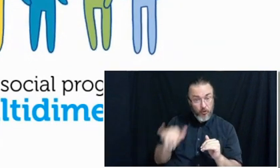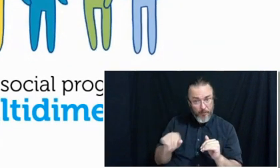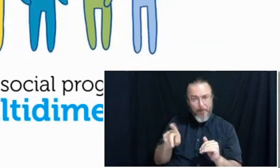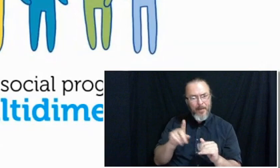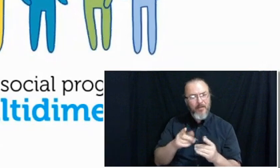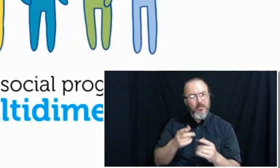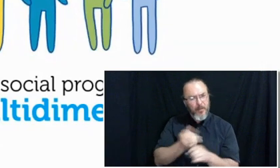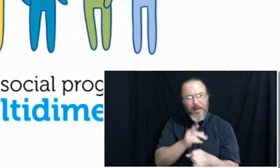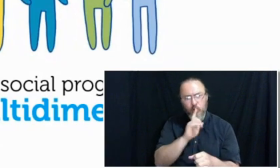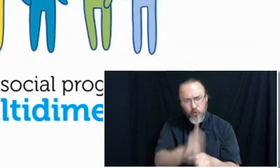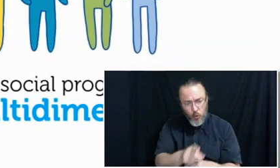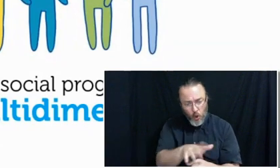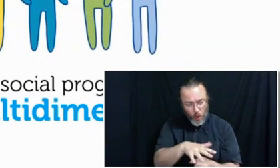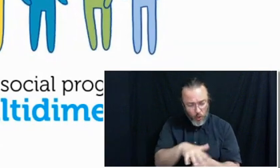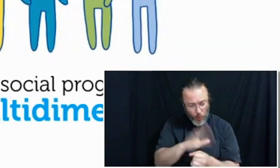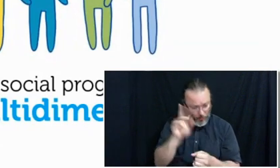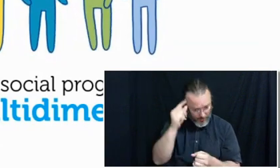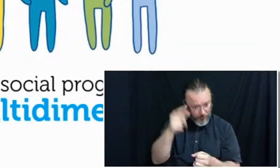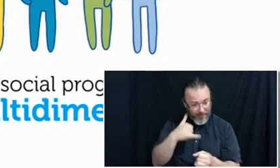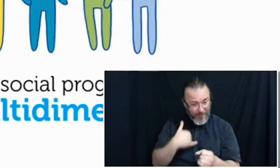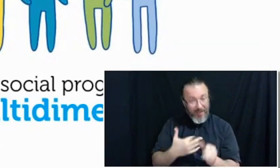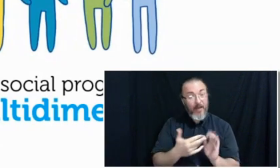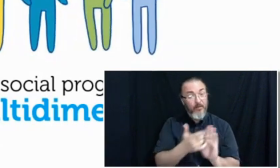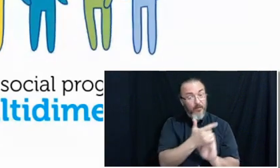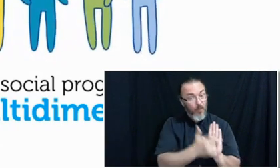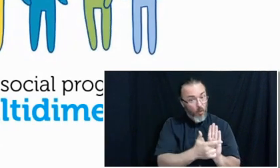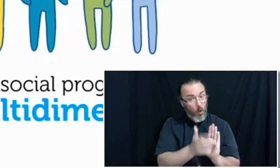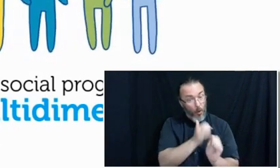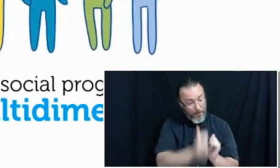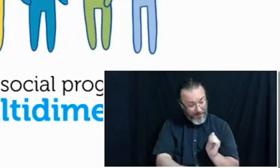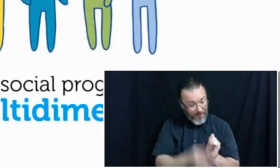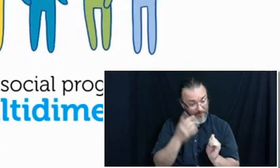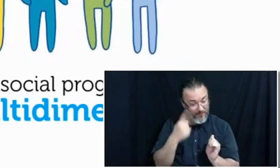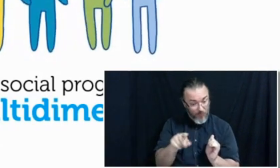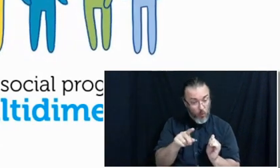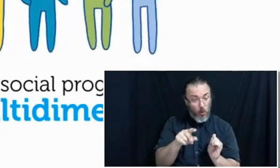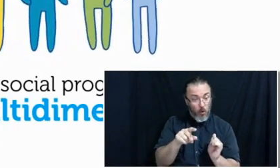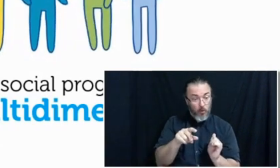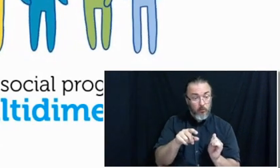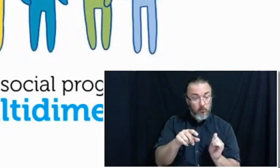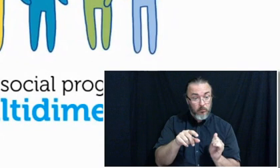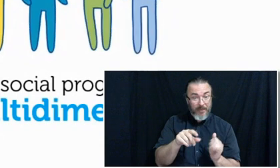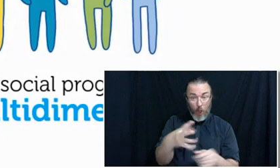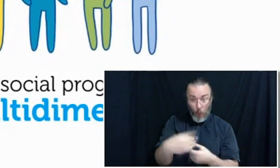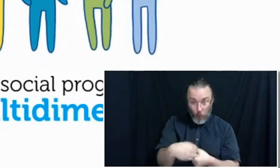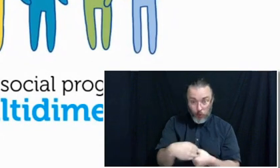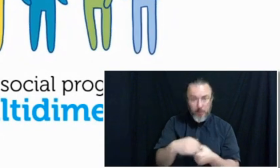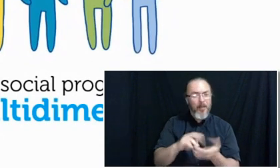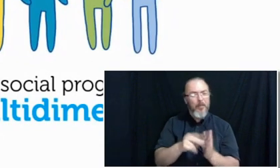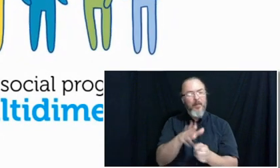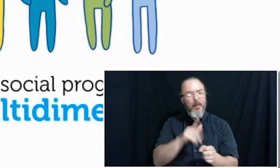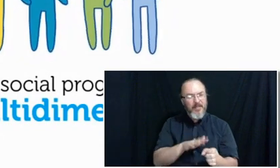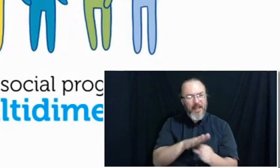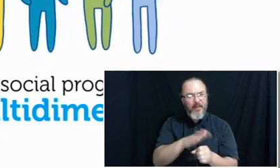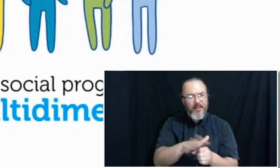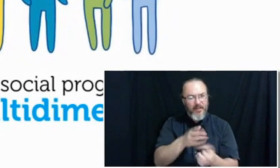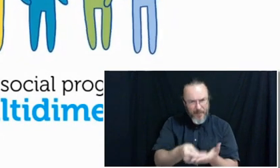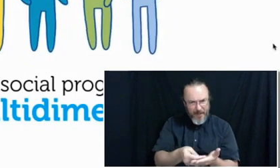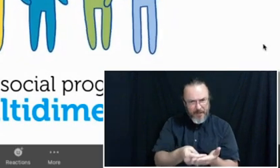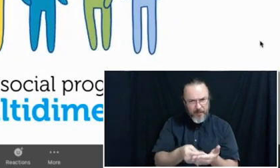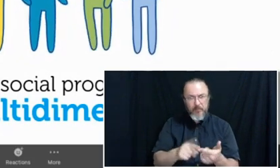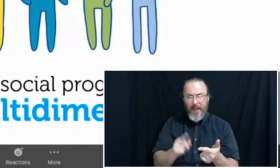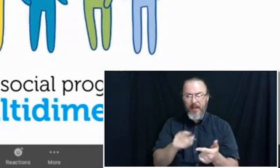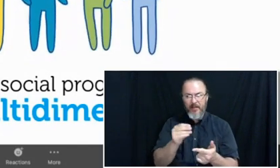veiller à ce que lorsque les autorités locales ont un mandat pour fournir des services pour l'inclusion, qu'il y ait un